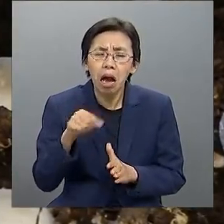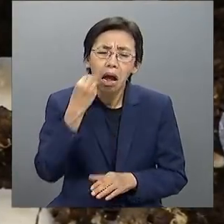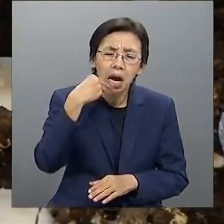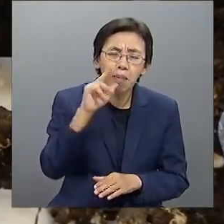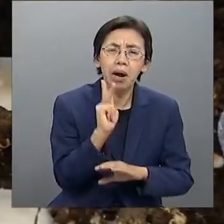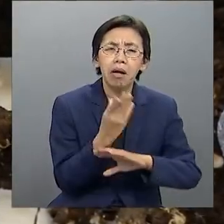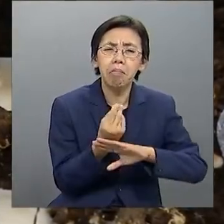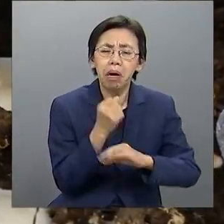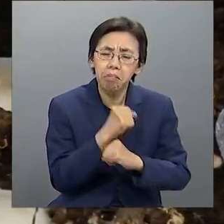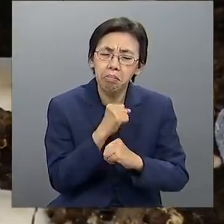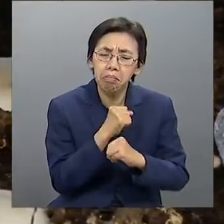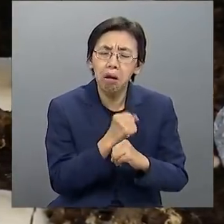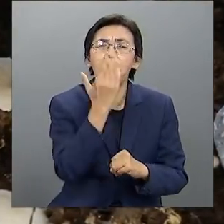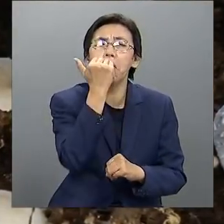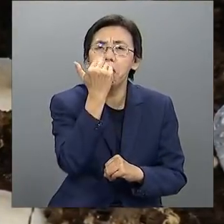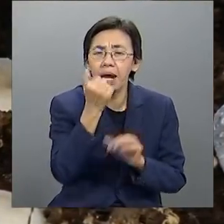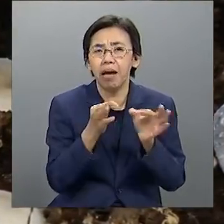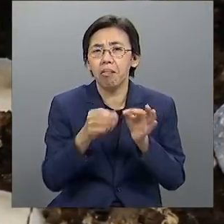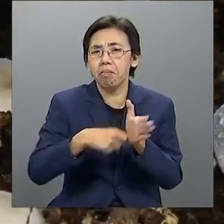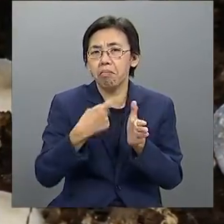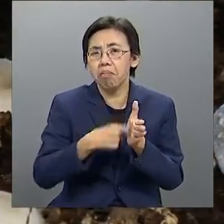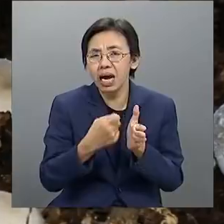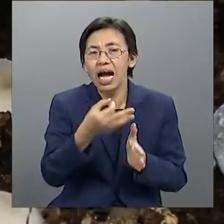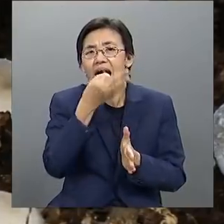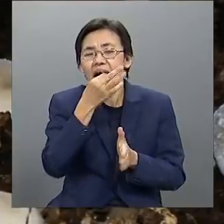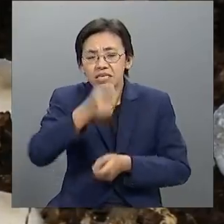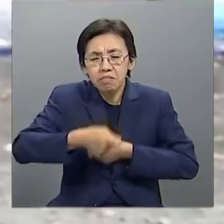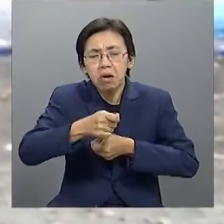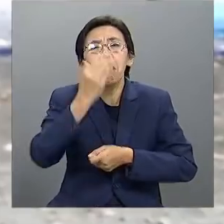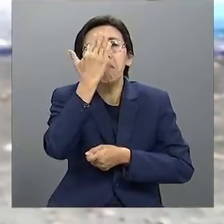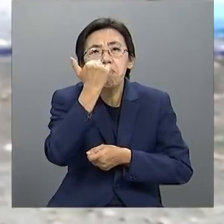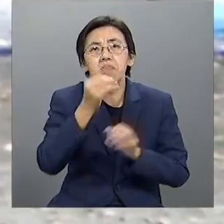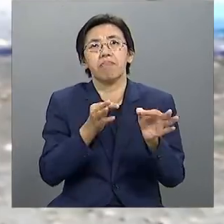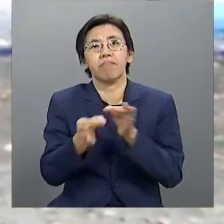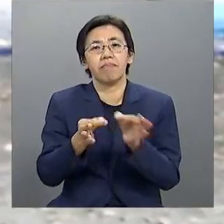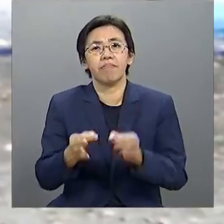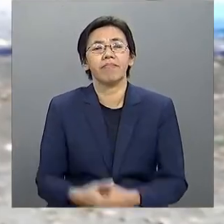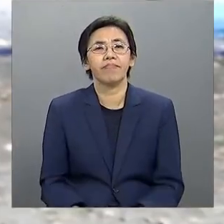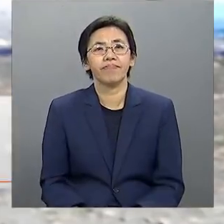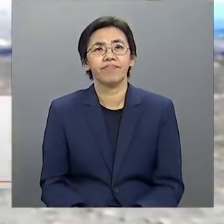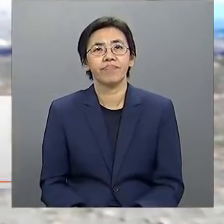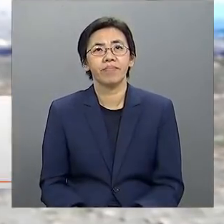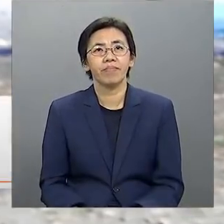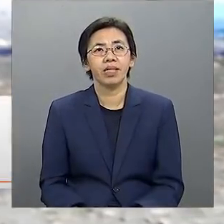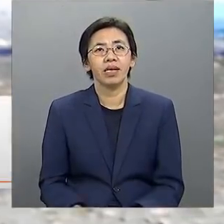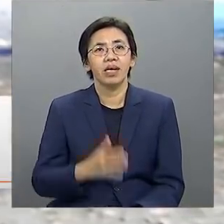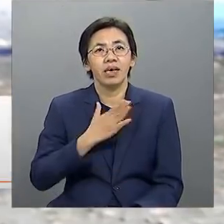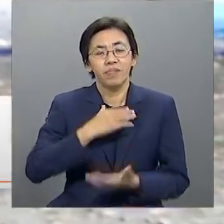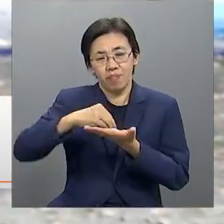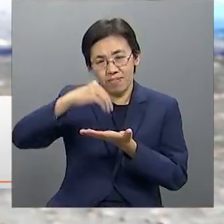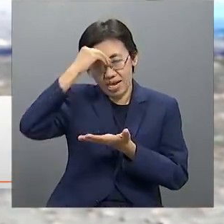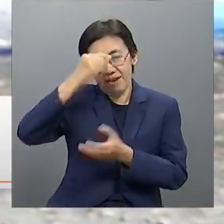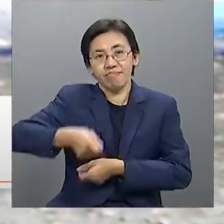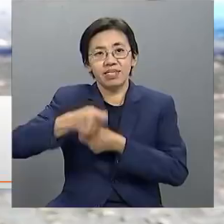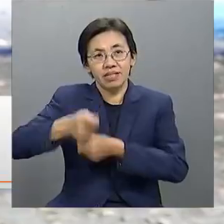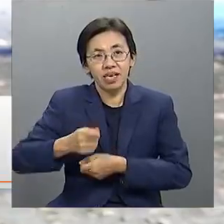งเลือกกลับบ้านเกิดแล้วก็มายึดอาชีพเกษตรกรครับ ผมเลือกที่จะเรียนเกษตรเพราะว่าผมอยากกลับมาพั